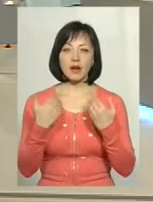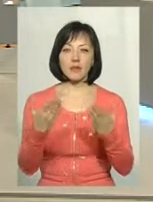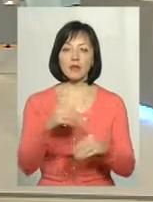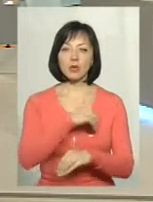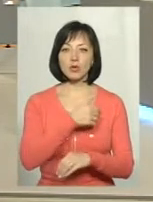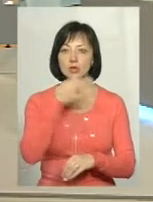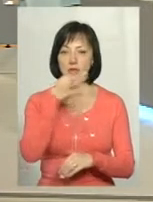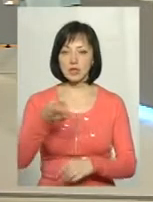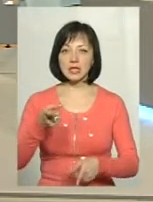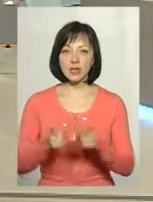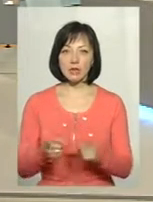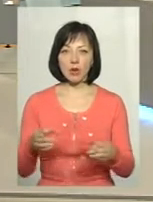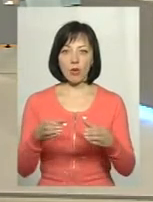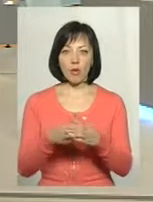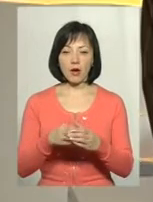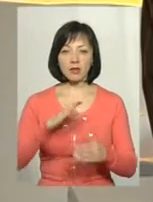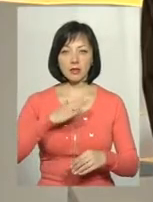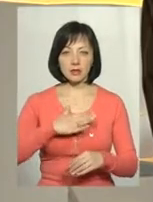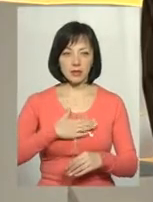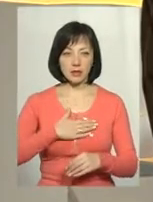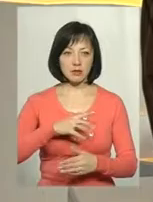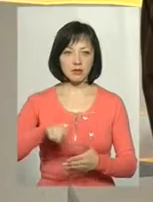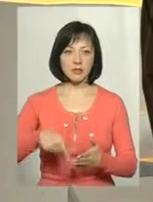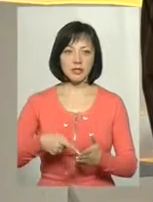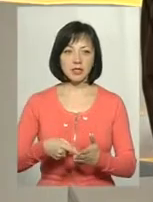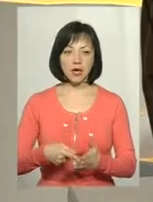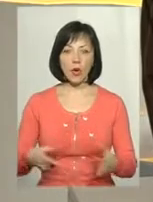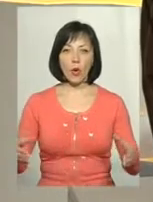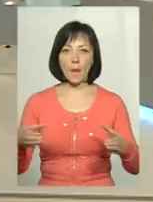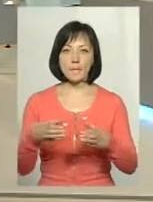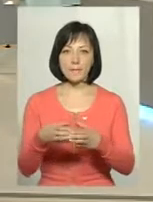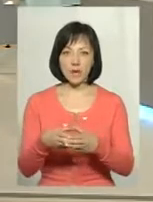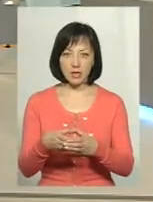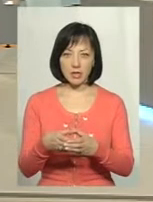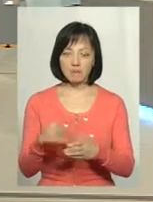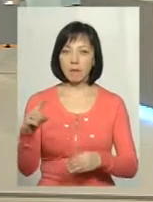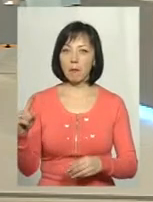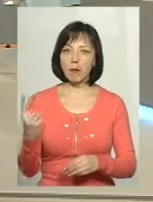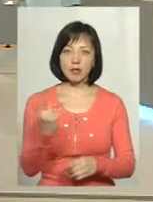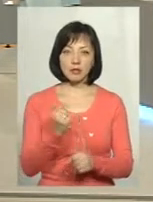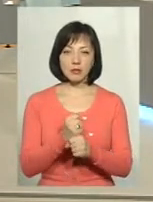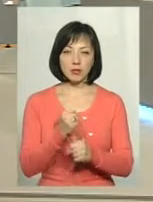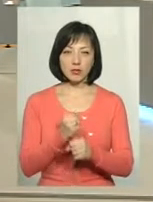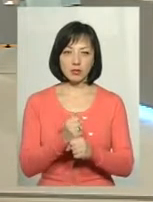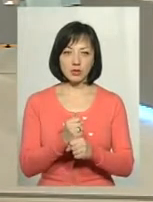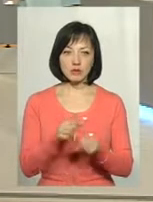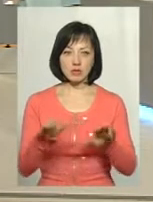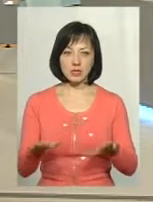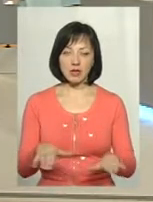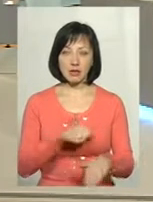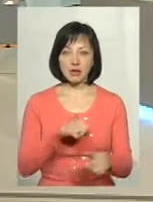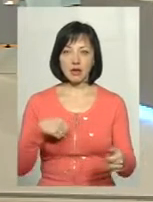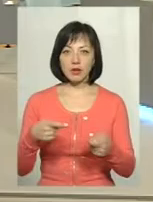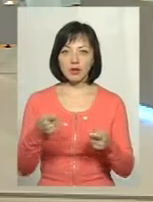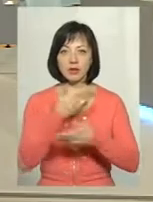дійсно команда от в нашій міській об'єднаній громаді, вона вперше працюючи в органах місцевого самоврядування,